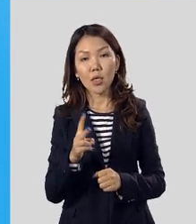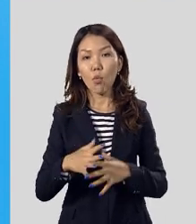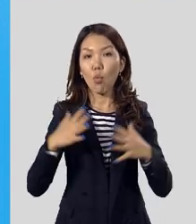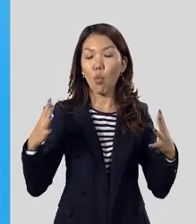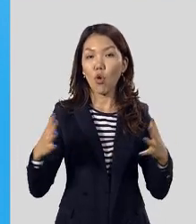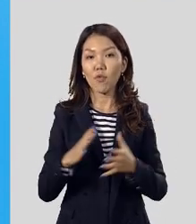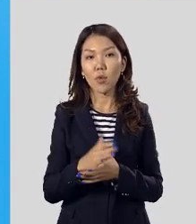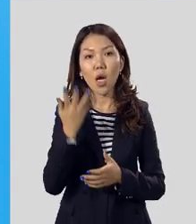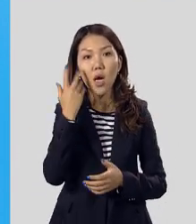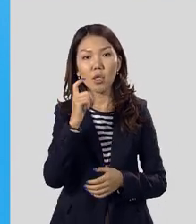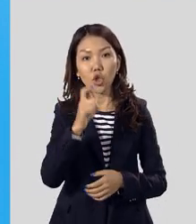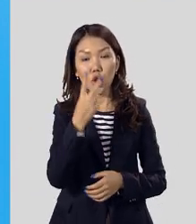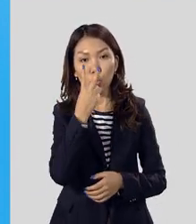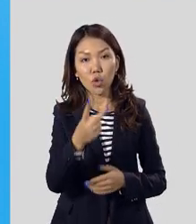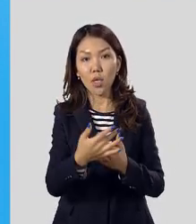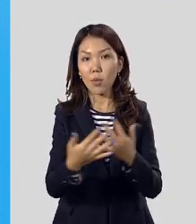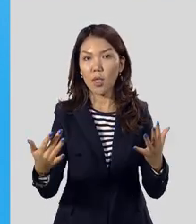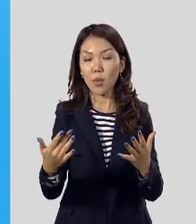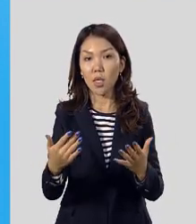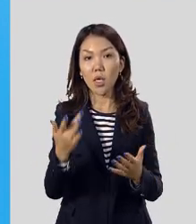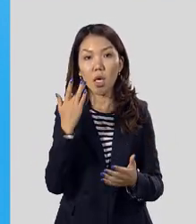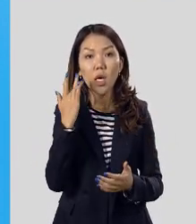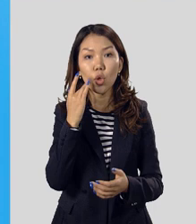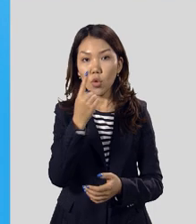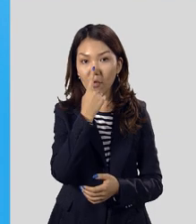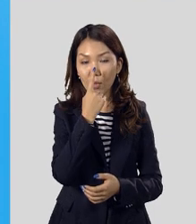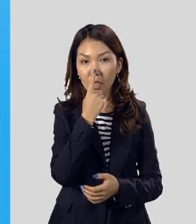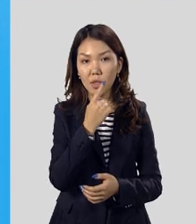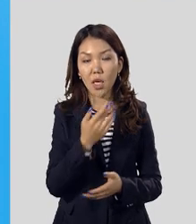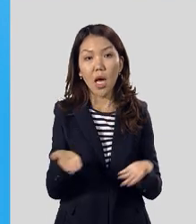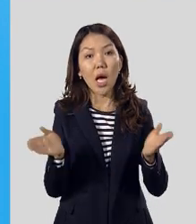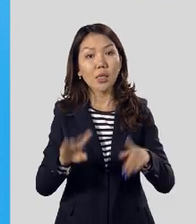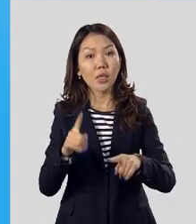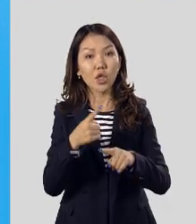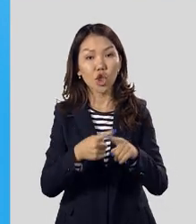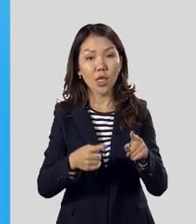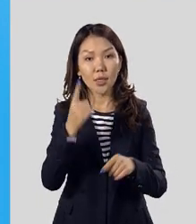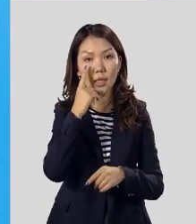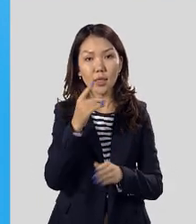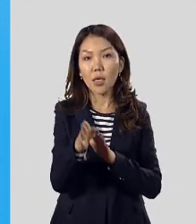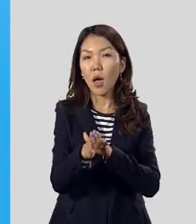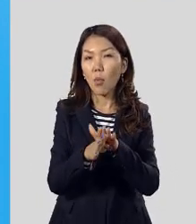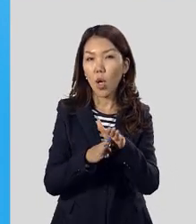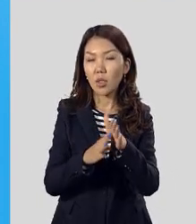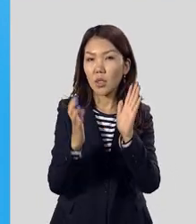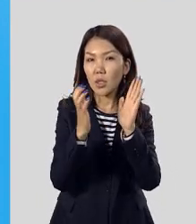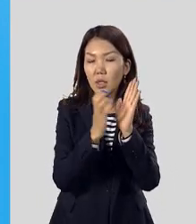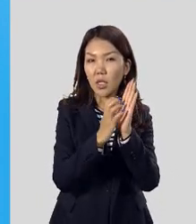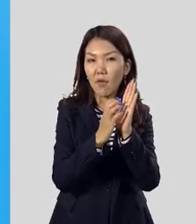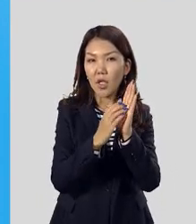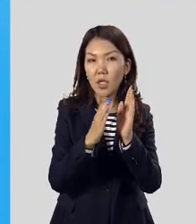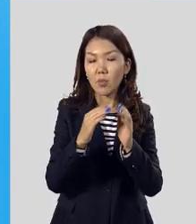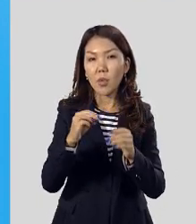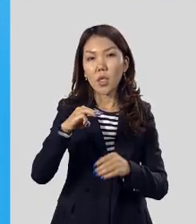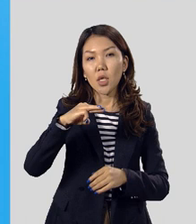смотрит на предметы, находящиеся вблизи. Остальная часть глаза заполнена стекловидным